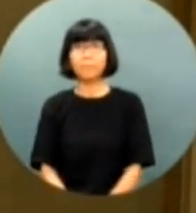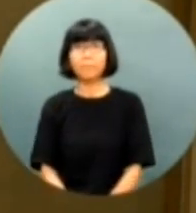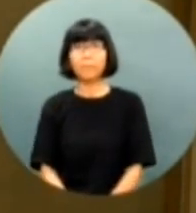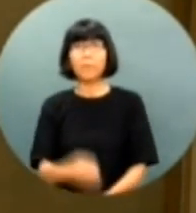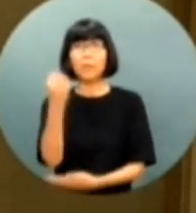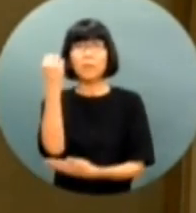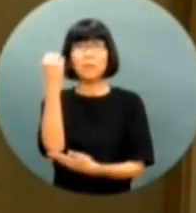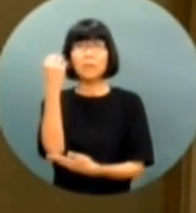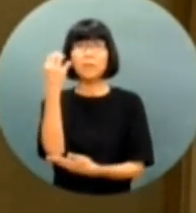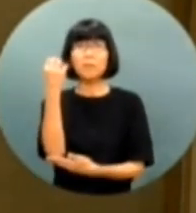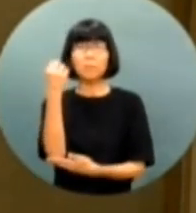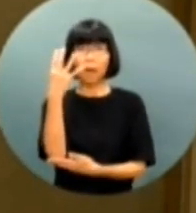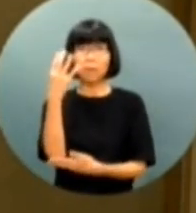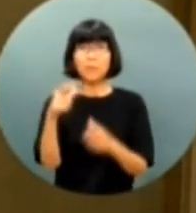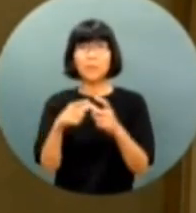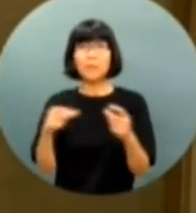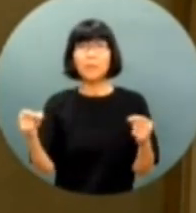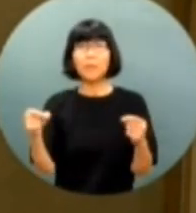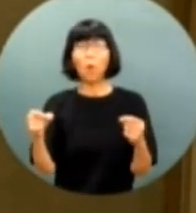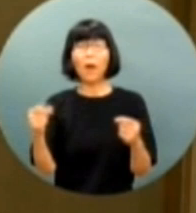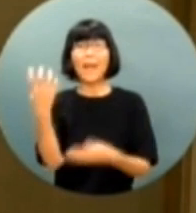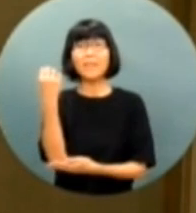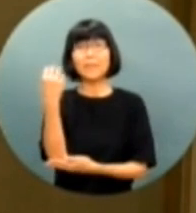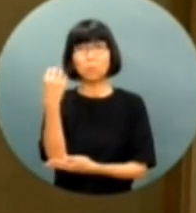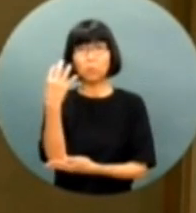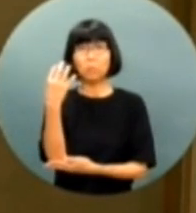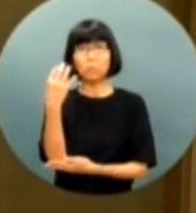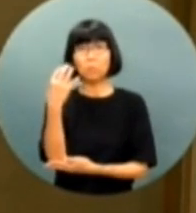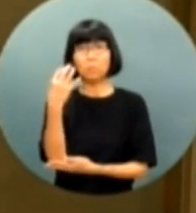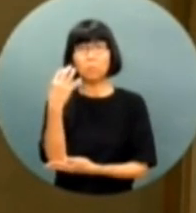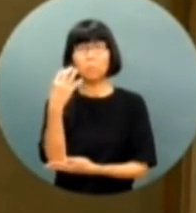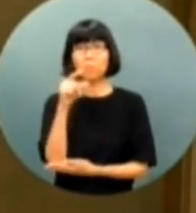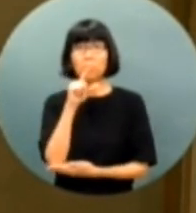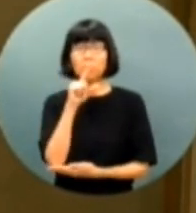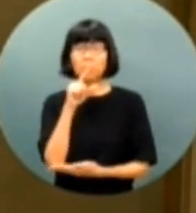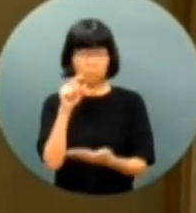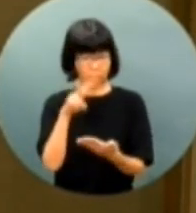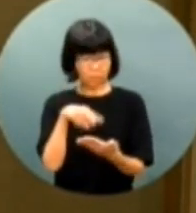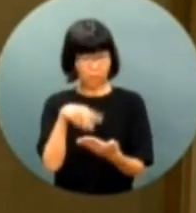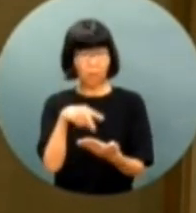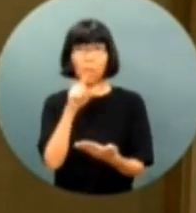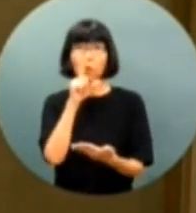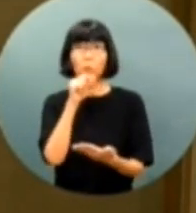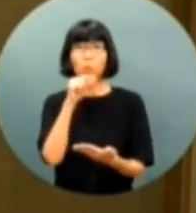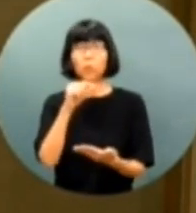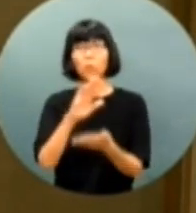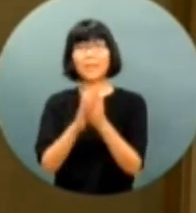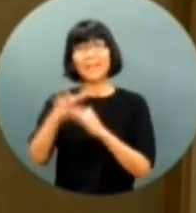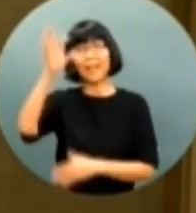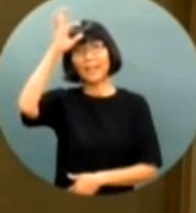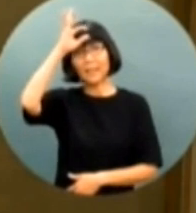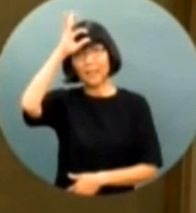新聞記事、日本海新聞だけ遡ってみましたが、鳥取県警、米子署にはチーム女